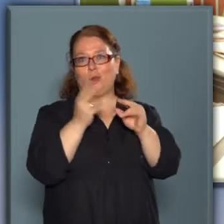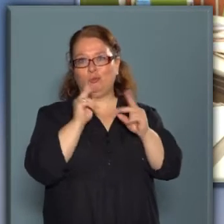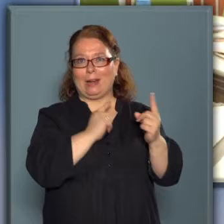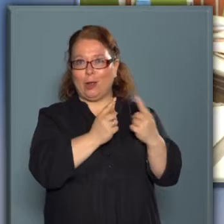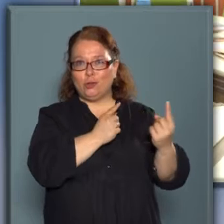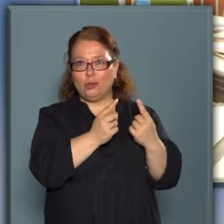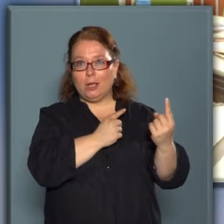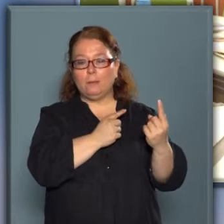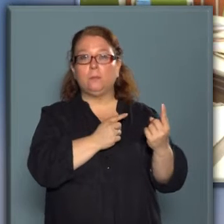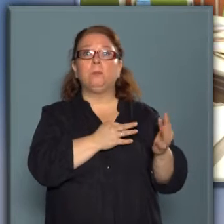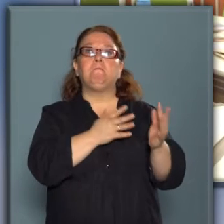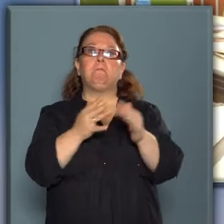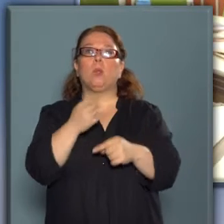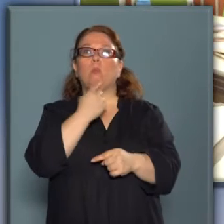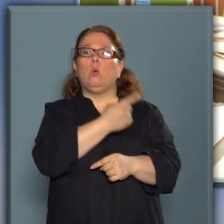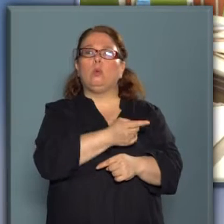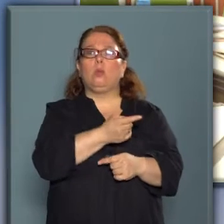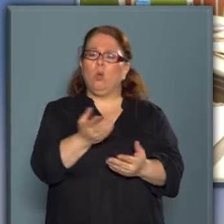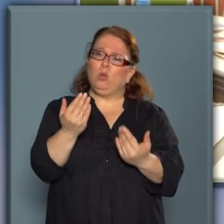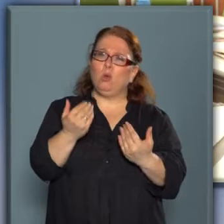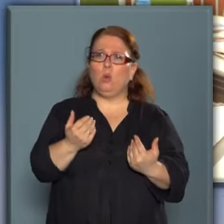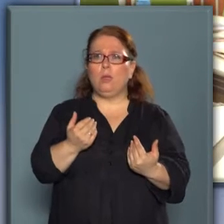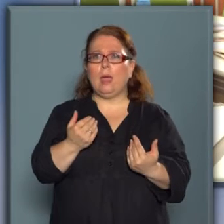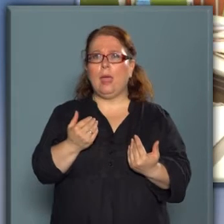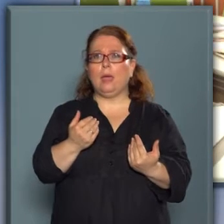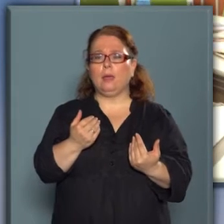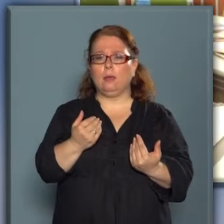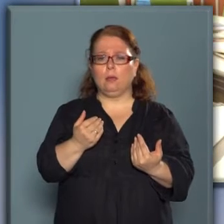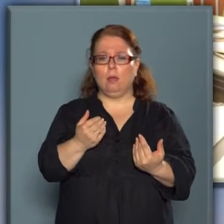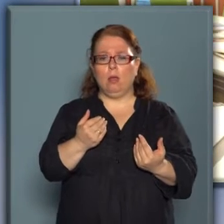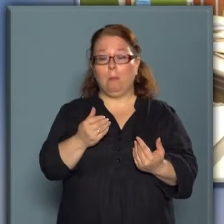ismerettség, és akkor mondta, hogy hát jöjjek el,